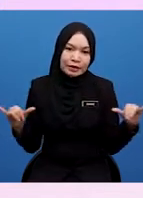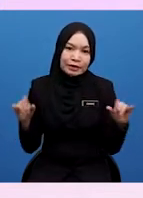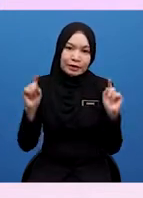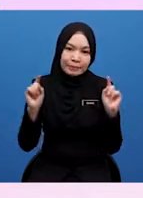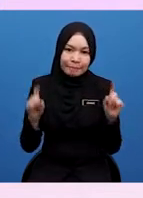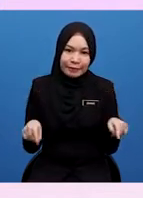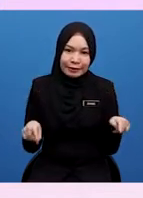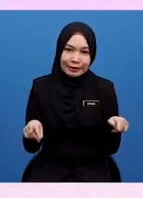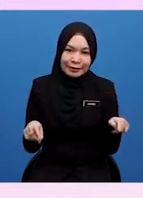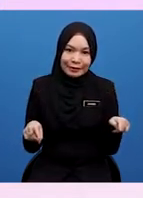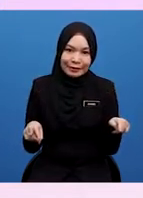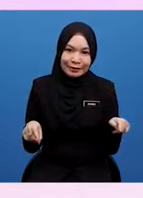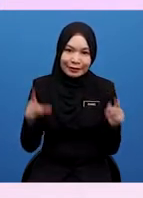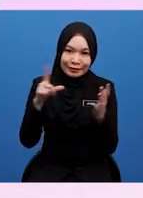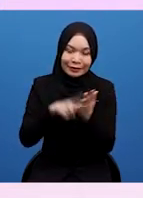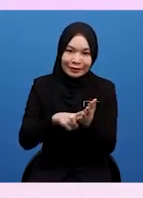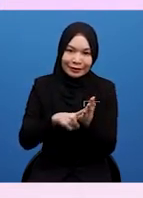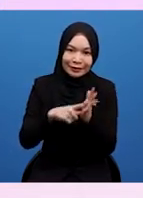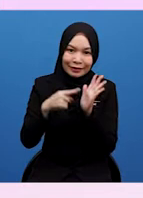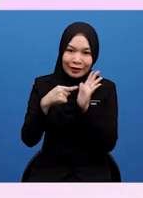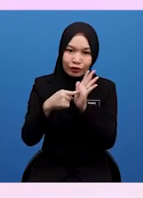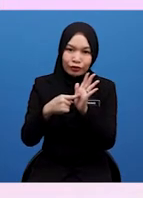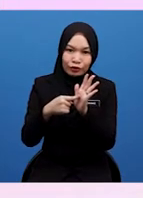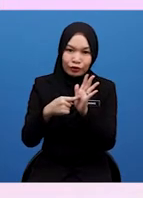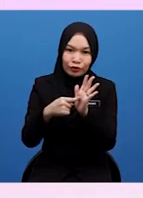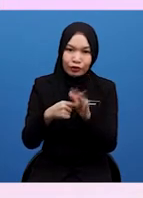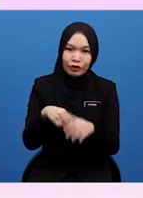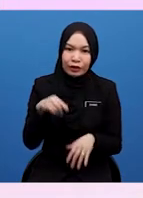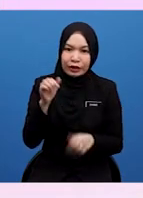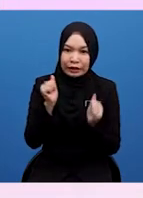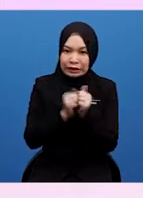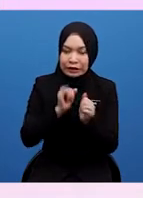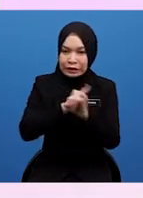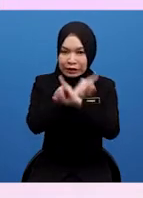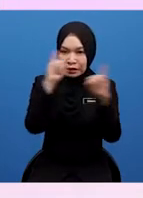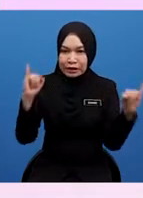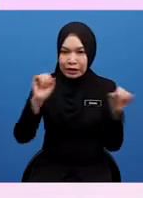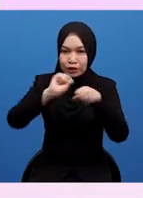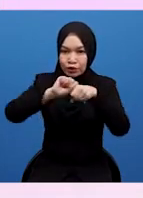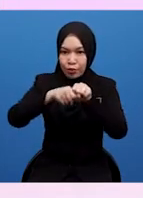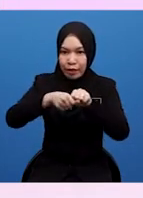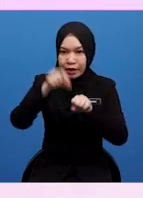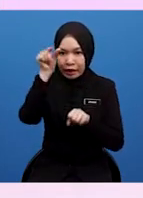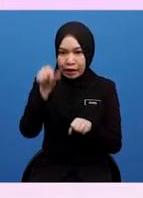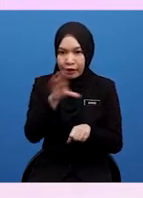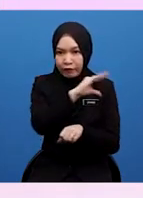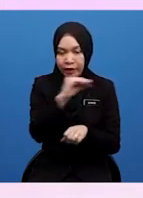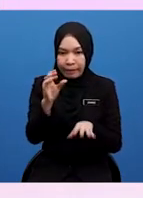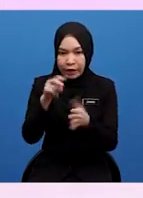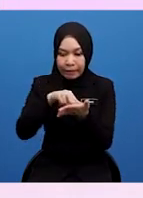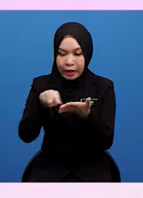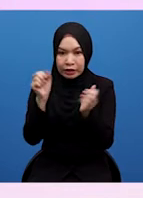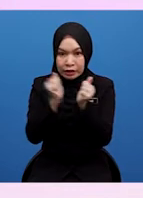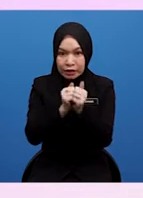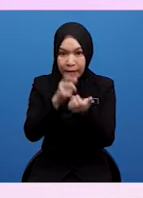Pastikan pelajar-pelajar melabel petunjuk dengan jelas supaya graf pelajar-pelajar dapat dibaca dengan